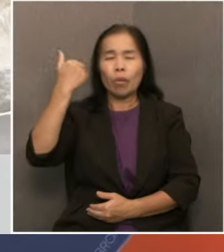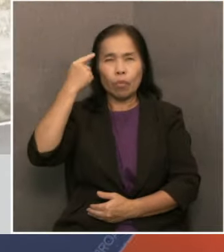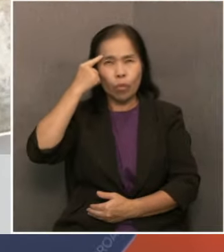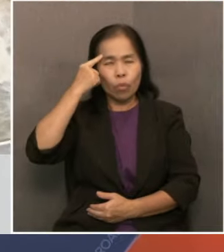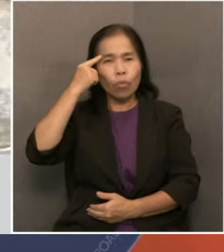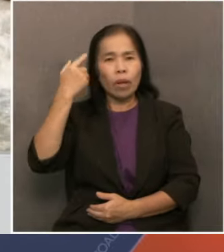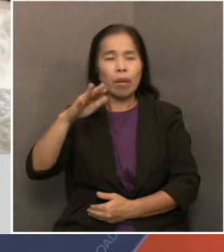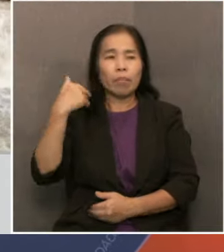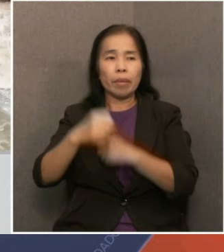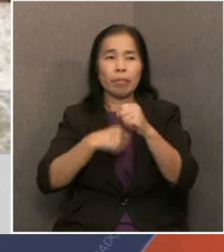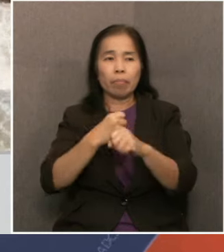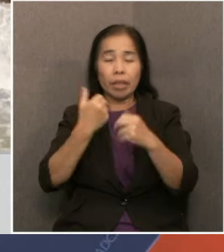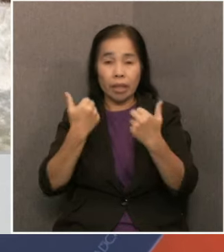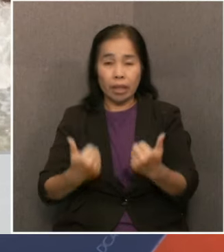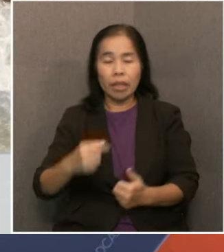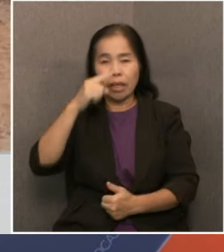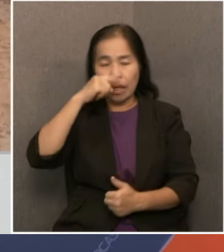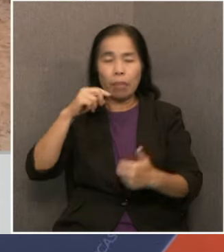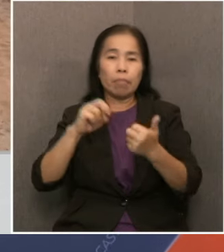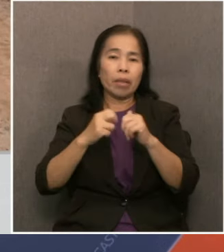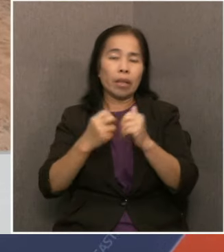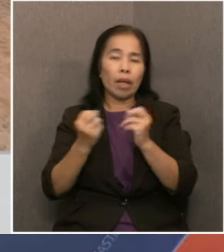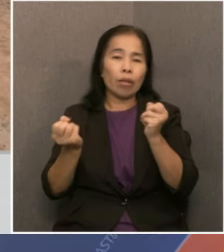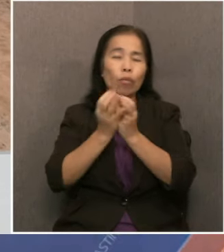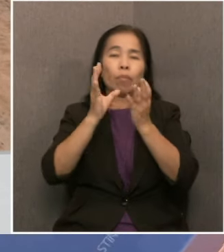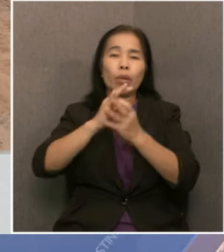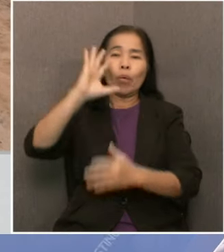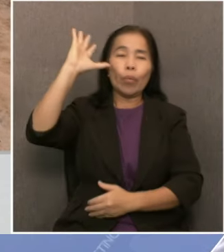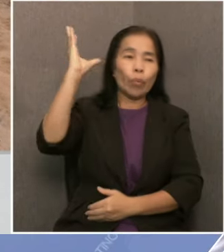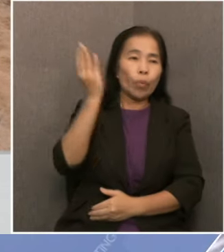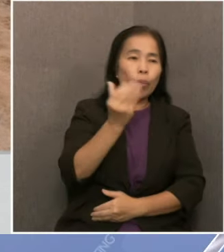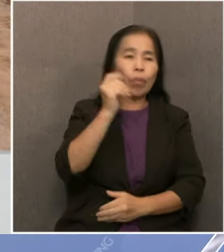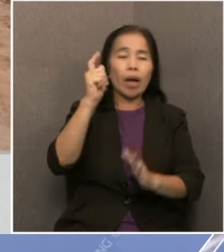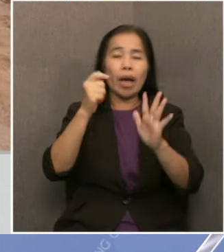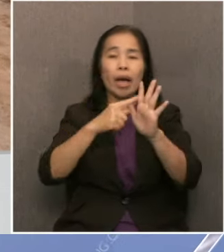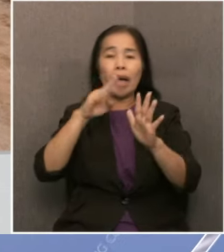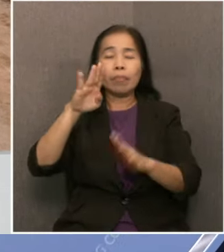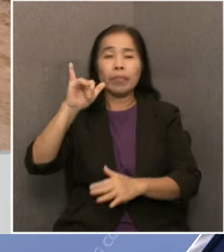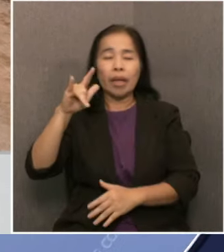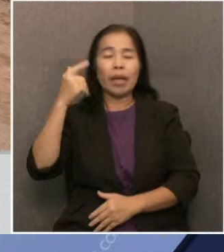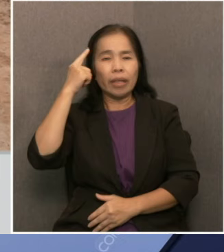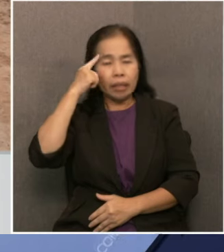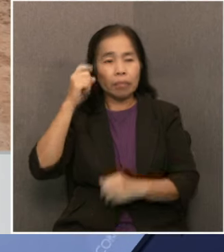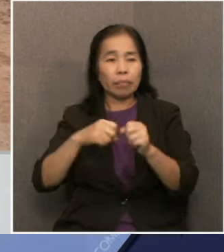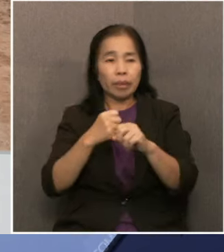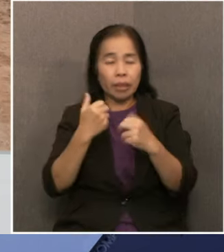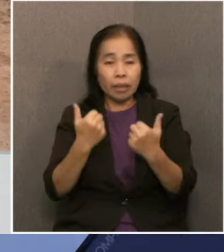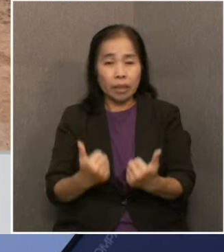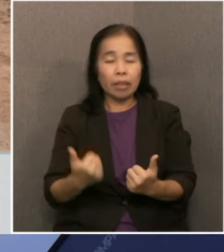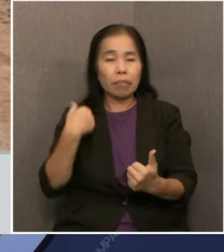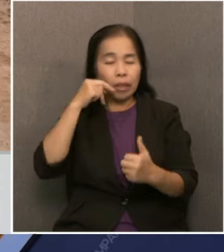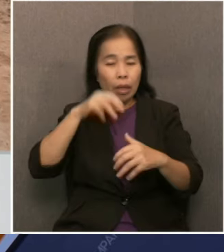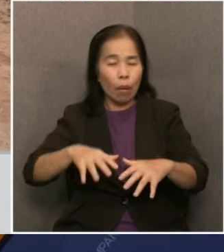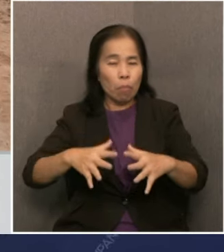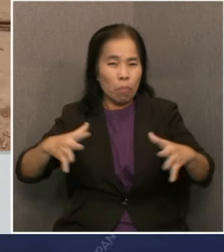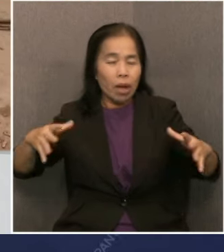ดวปีนี้ไทยจะได้รบอทิธพลของประกฎการลานิยाแล้บวกกันวาเป็ปีที่น่าจะ ฝนเยอะน้ํ้เยอะกวาปีที่พผ